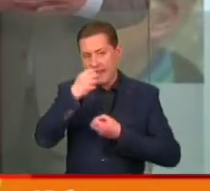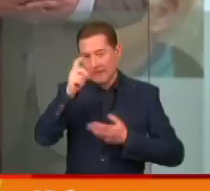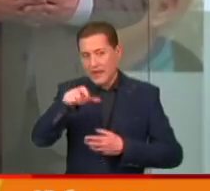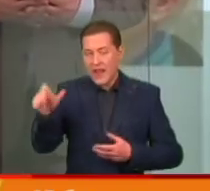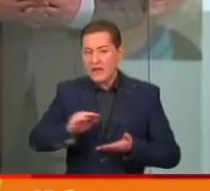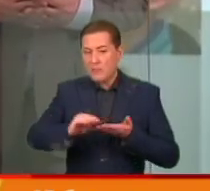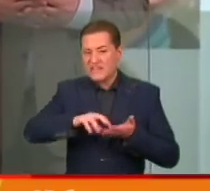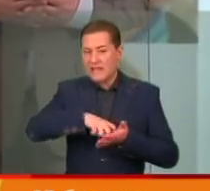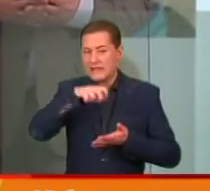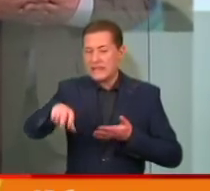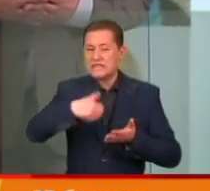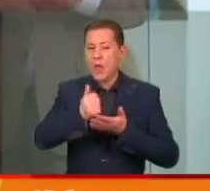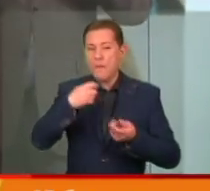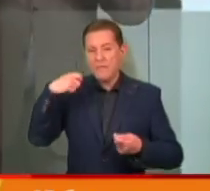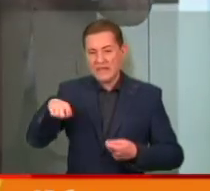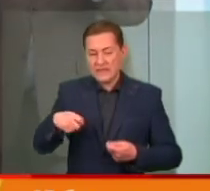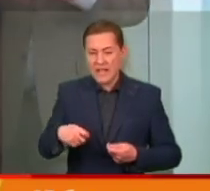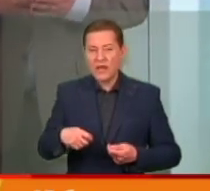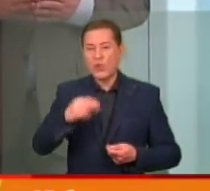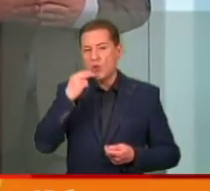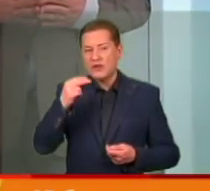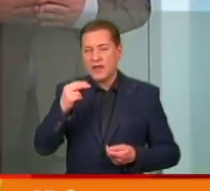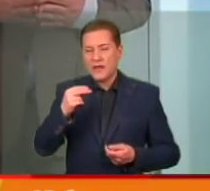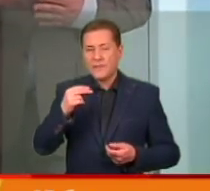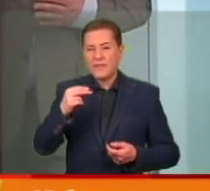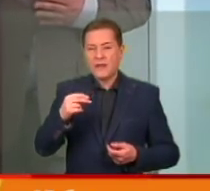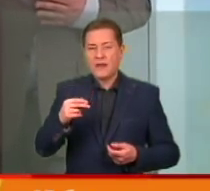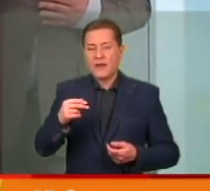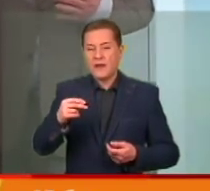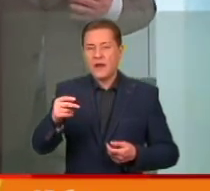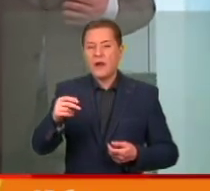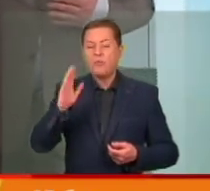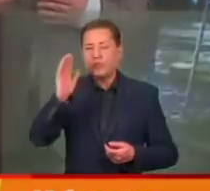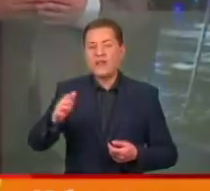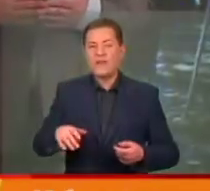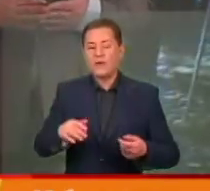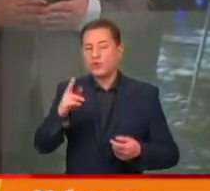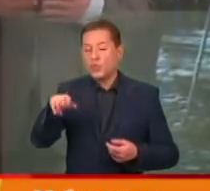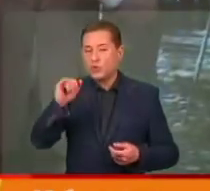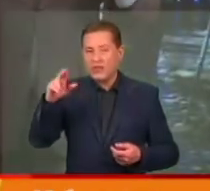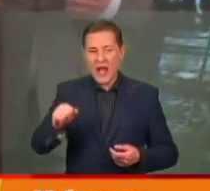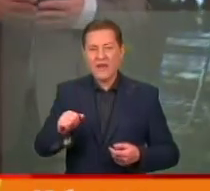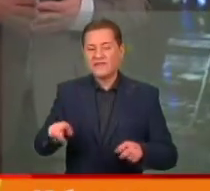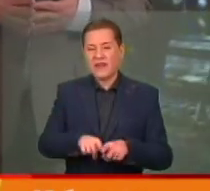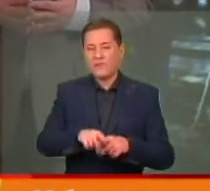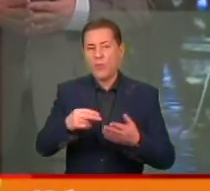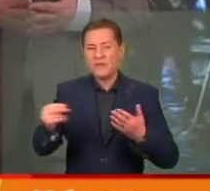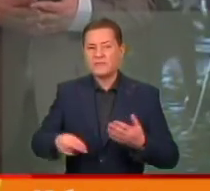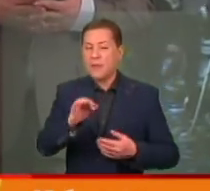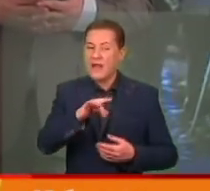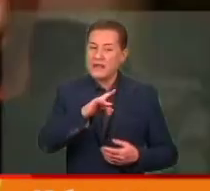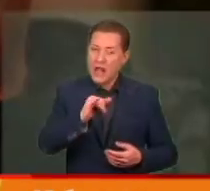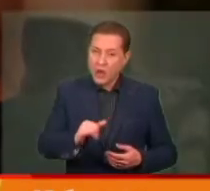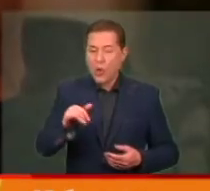написали лист президентові з вимогою його ветувати. Але Дуда все одно підписав. Бандеру і УНУПА в Польщі